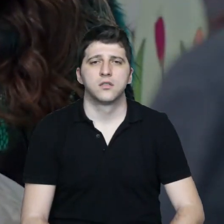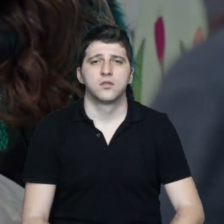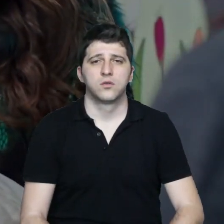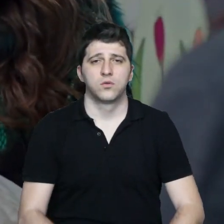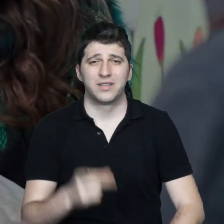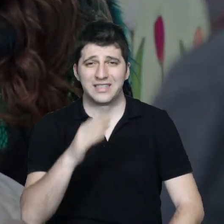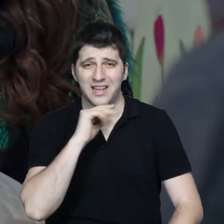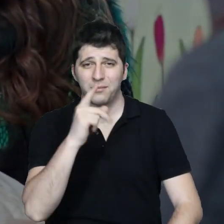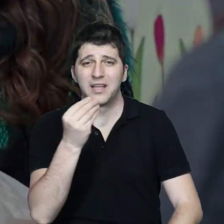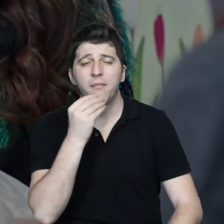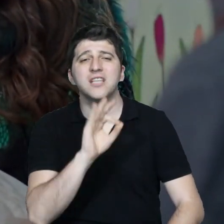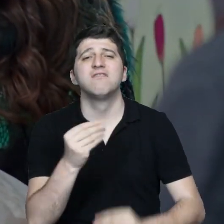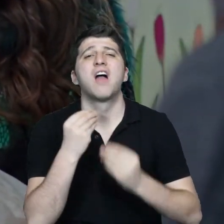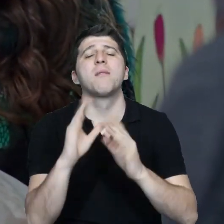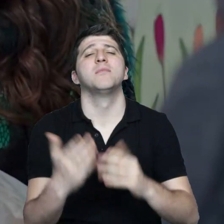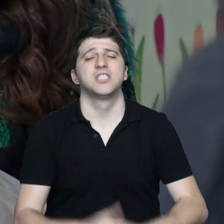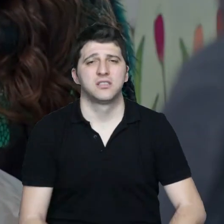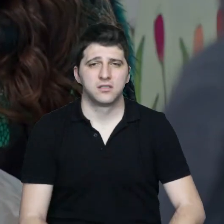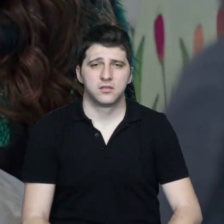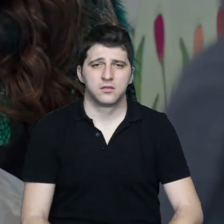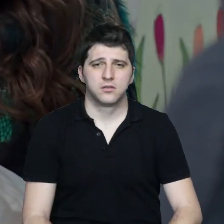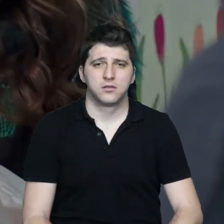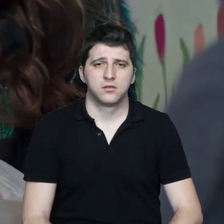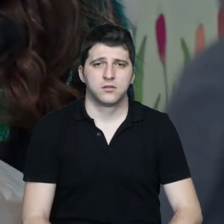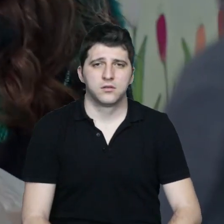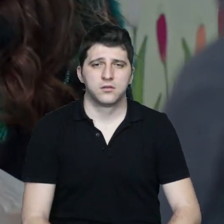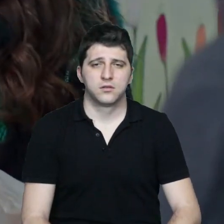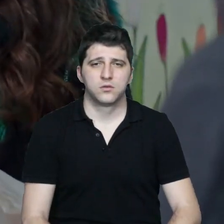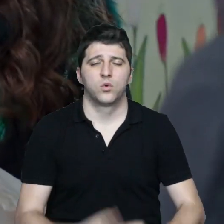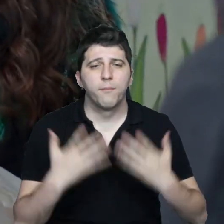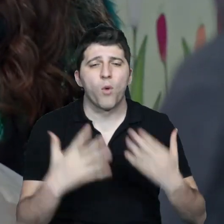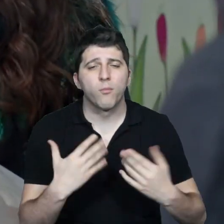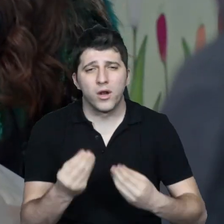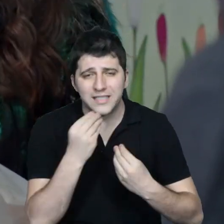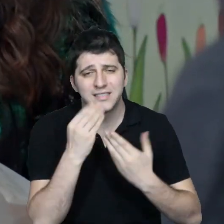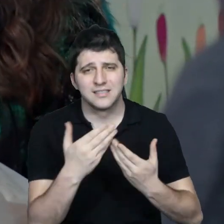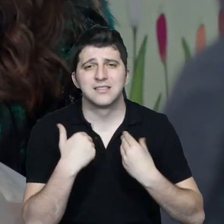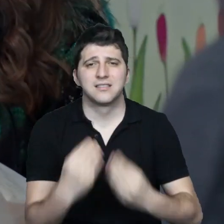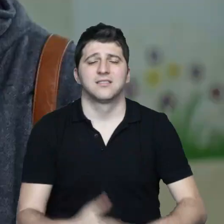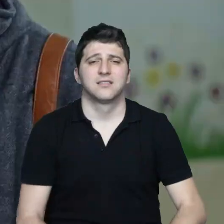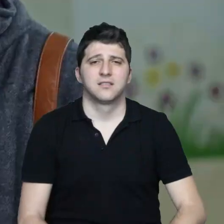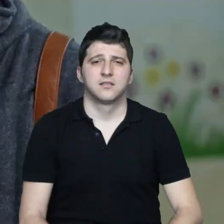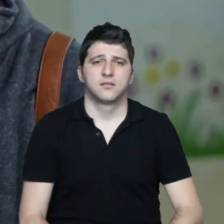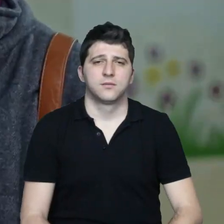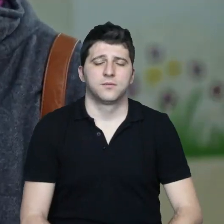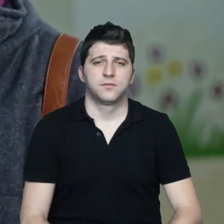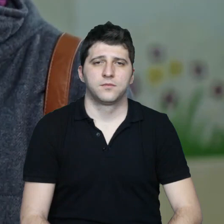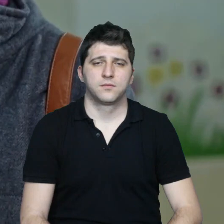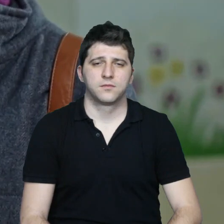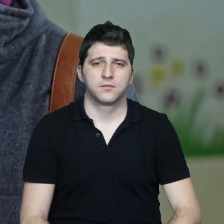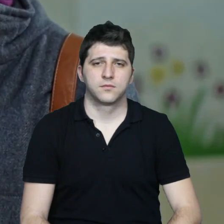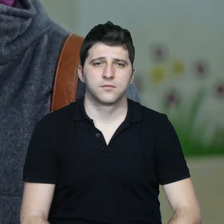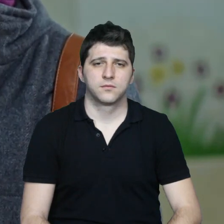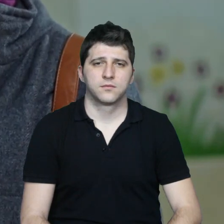deden 2 lokma mı koymuştur çocuğun boğazına? Bol bol yesin diye şey ediyordum yani.